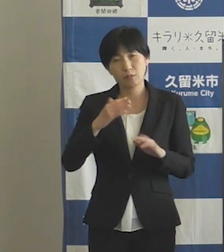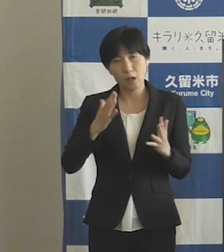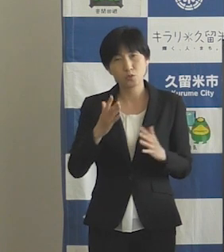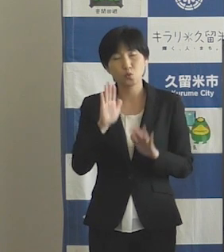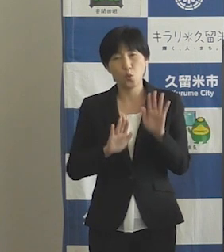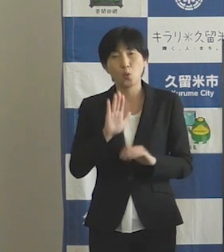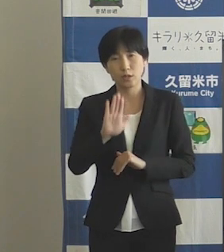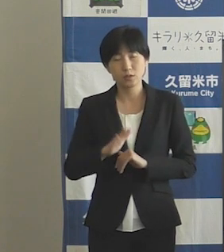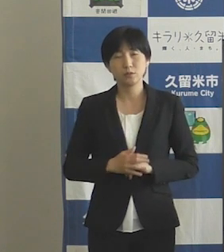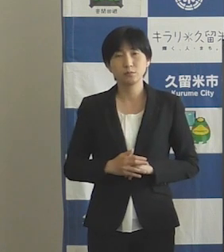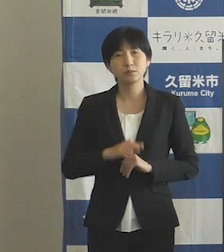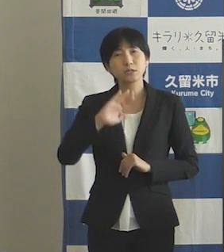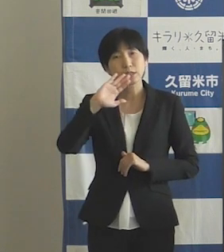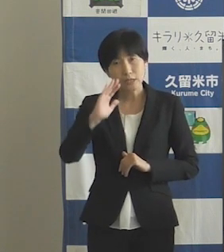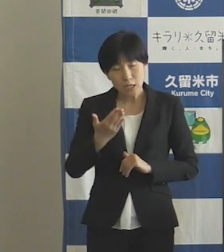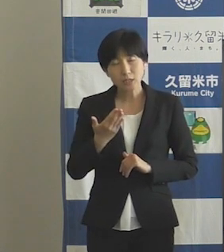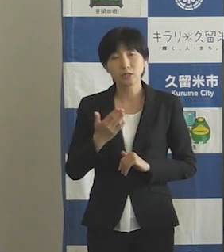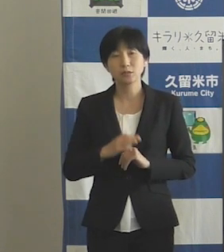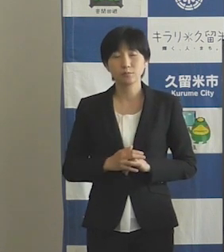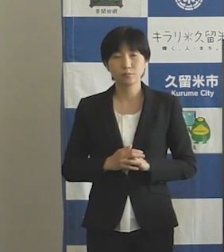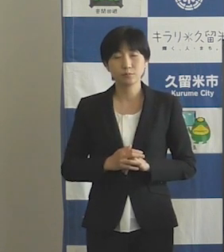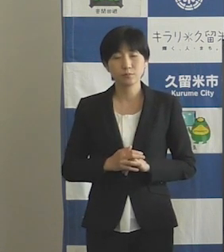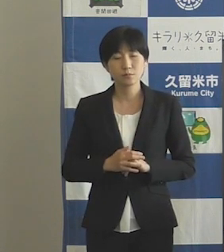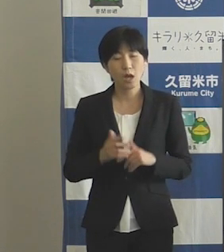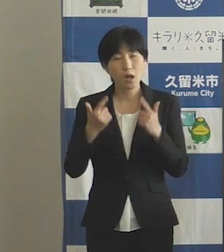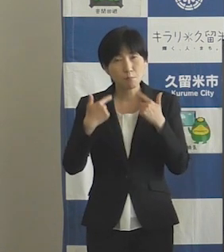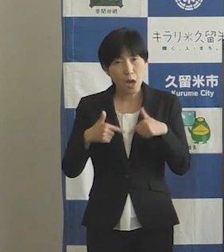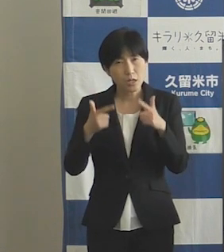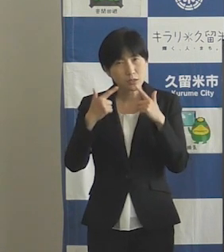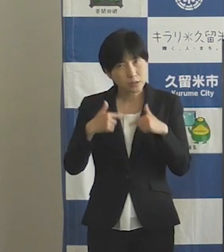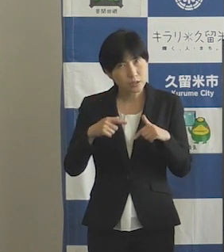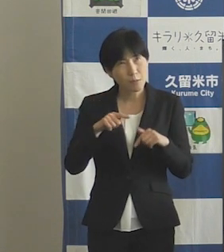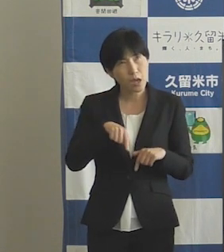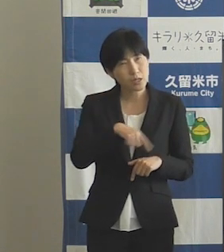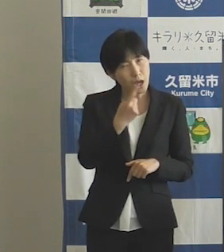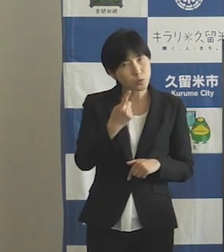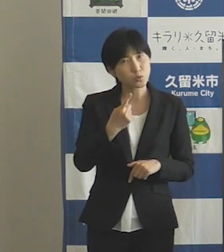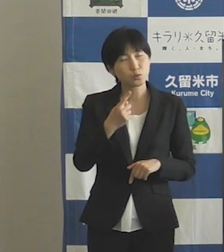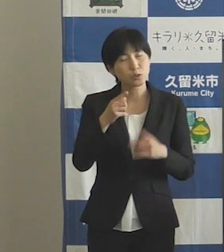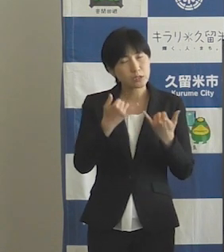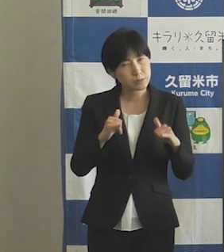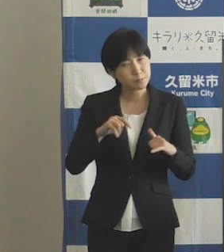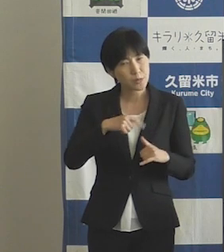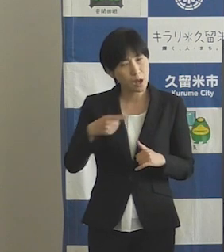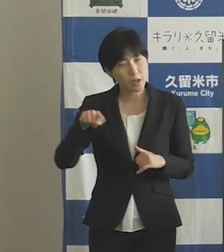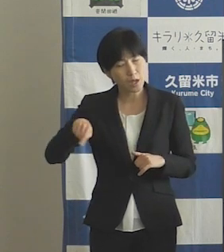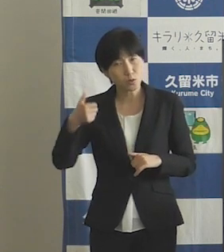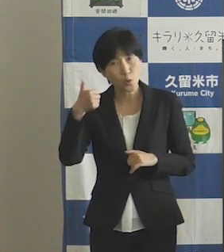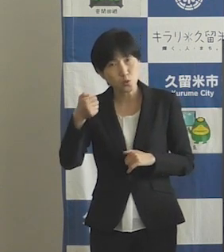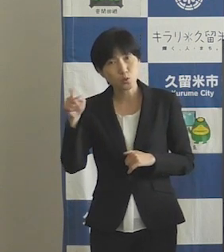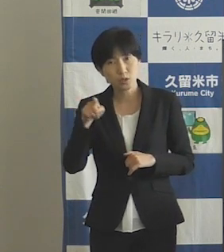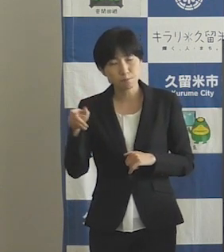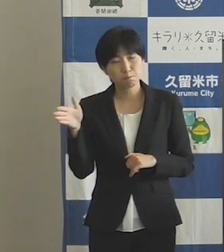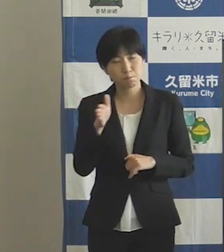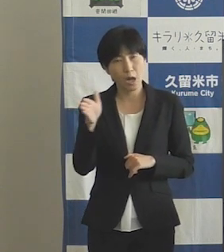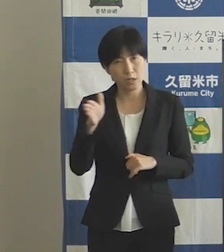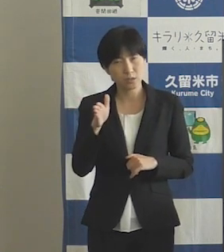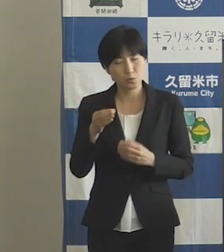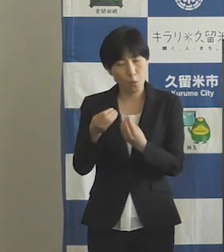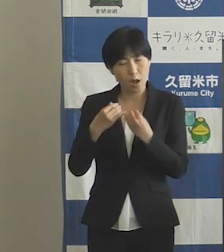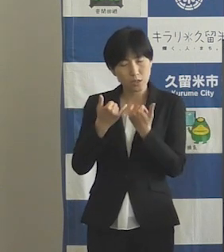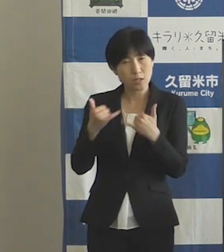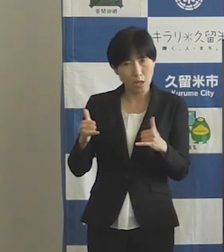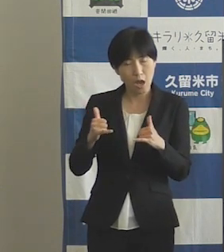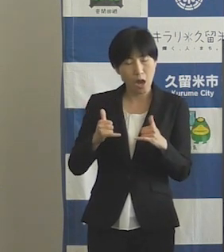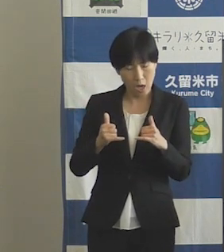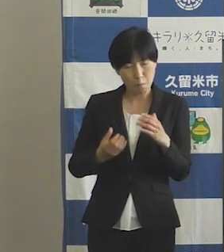ません。しかしながら連日100人から150人の感染者が発生し